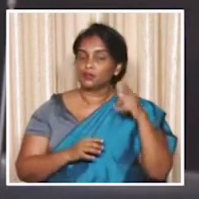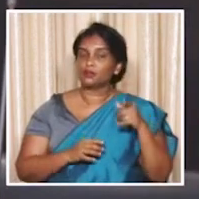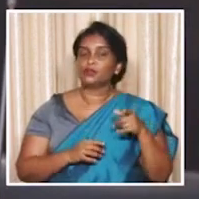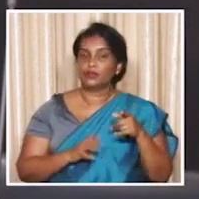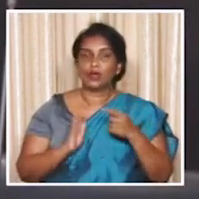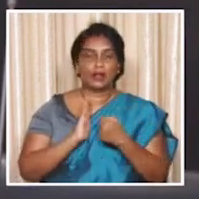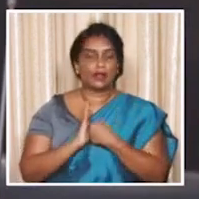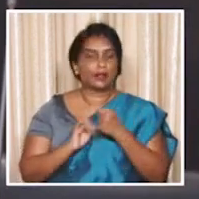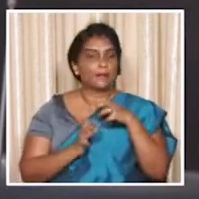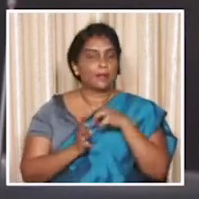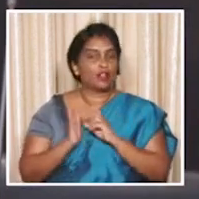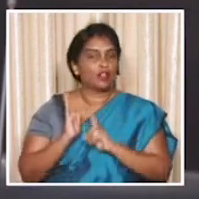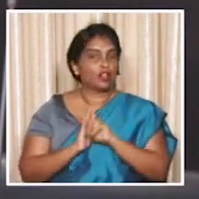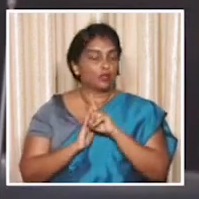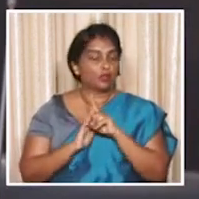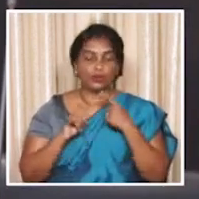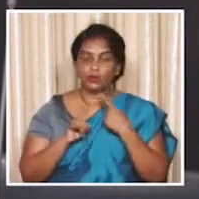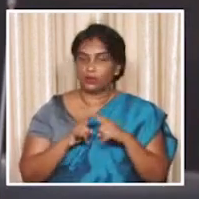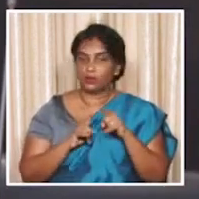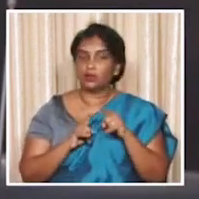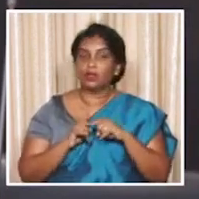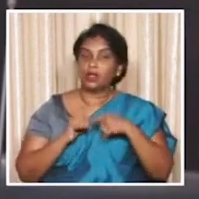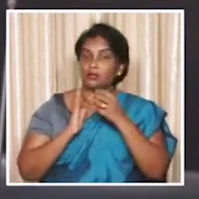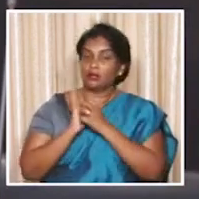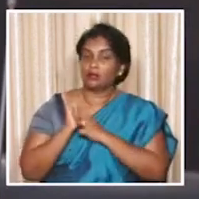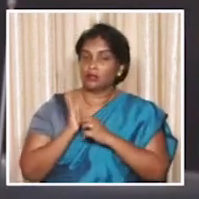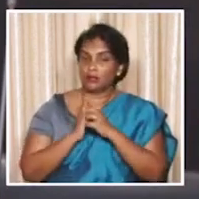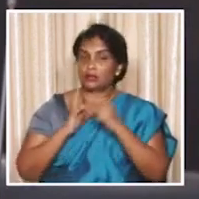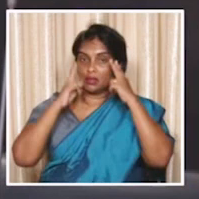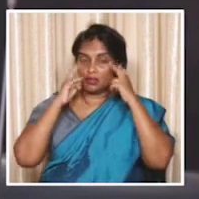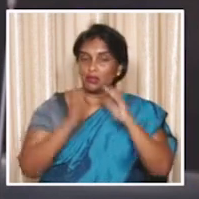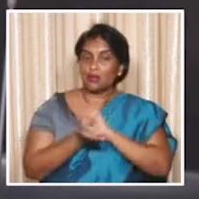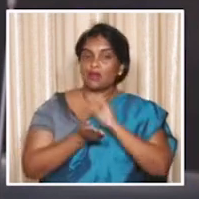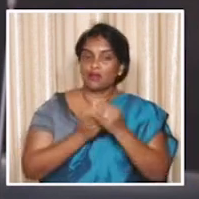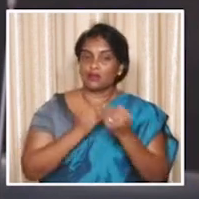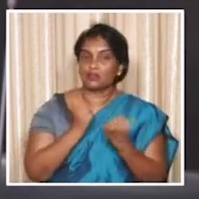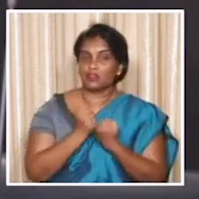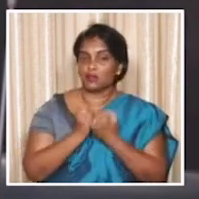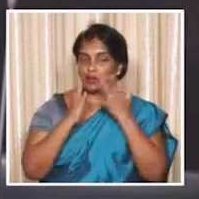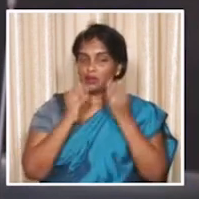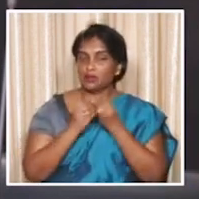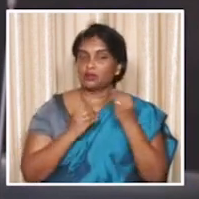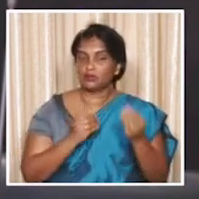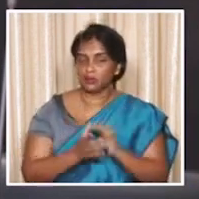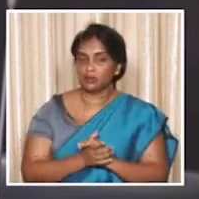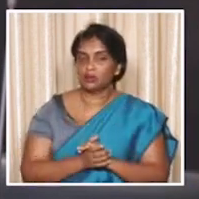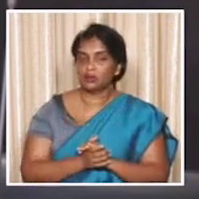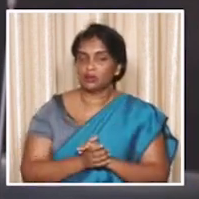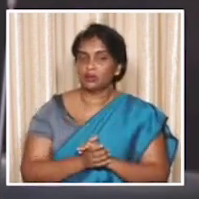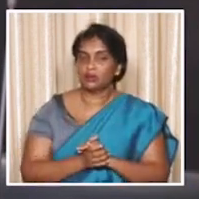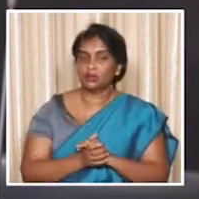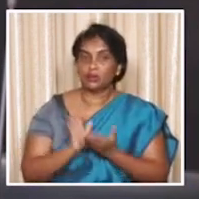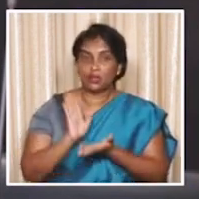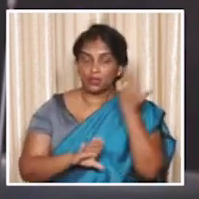මේ නැගෙනහිර පළාත උතුරු පළාත පමණක් නෙමෙයි අනිත් පළාත් වලට සෞදි ෆන්ඩ් එකකින් ගොඩක් ආදර ලැබුණා ඔබතුමා සෞදි ෆන්ඩ් එක මේකට අයිති වුණා ඔබතුමා